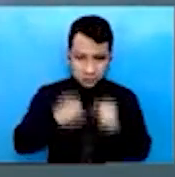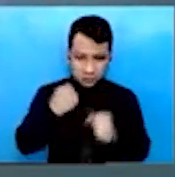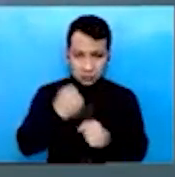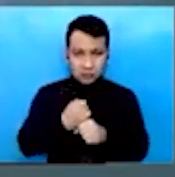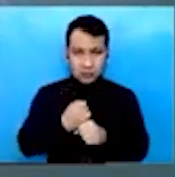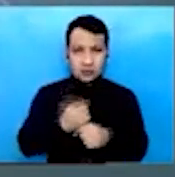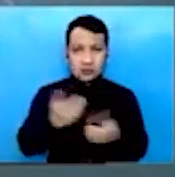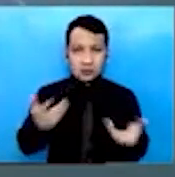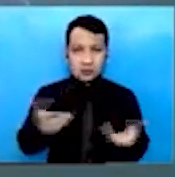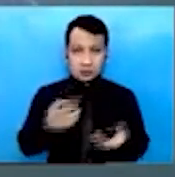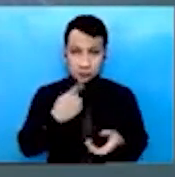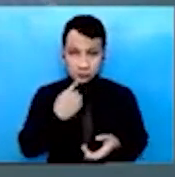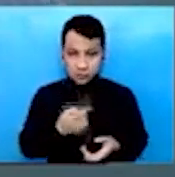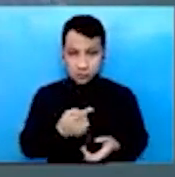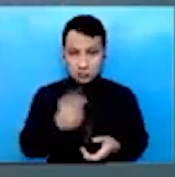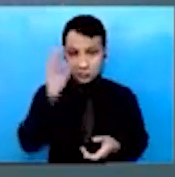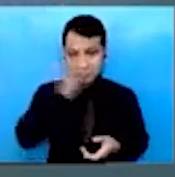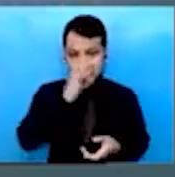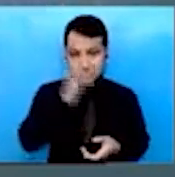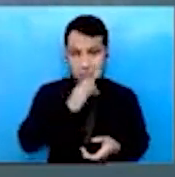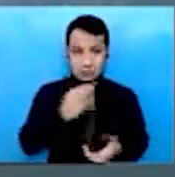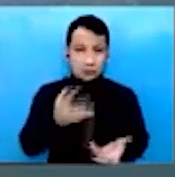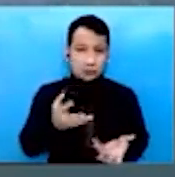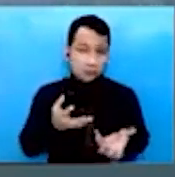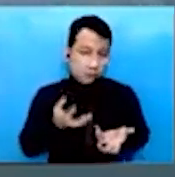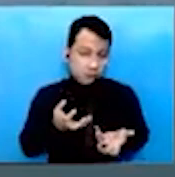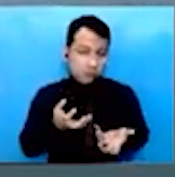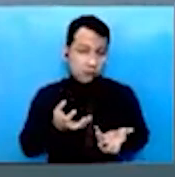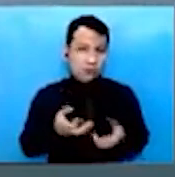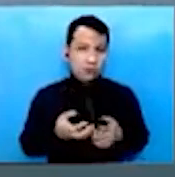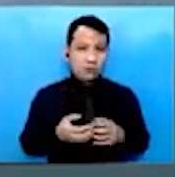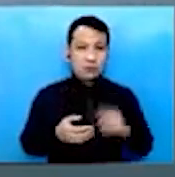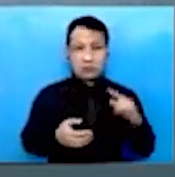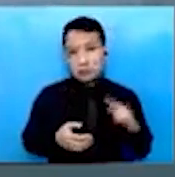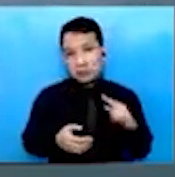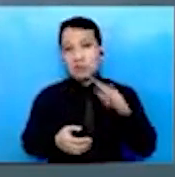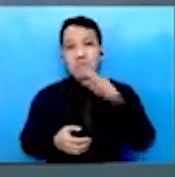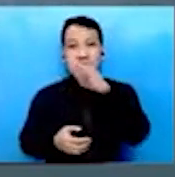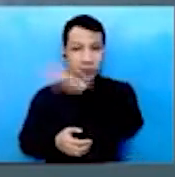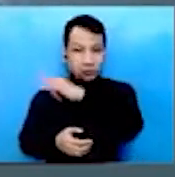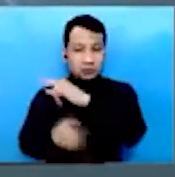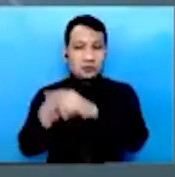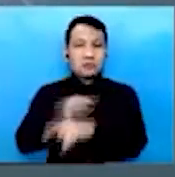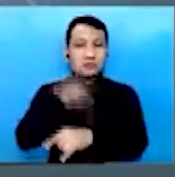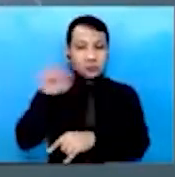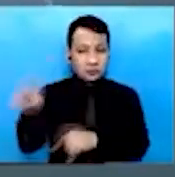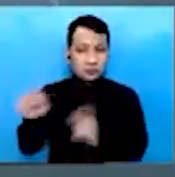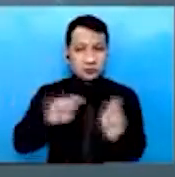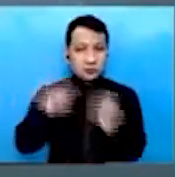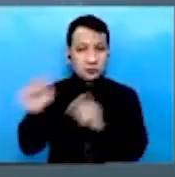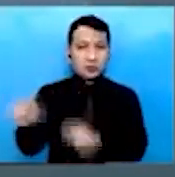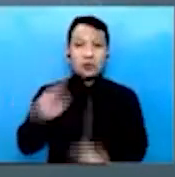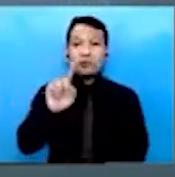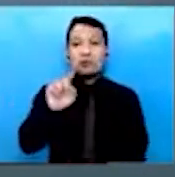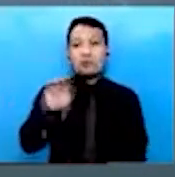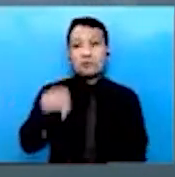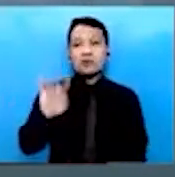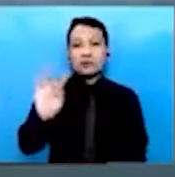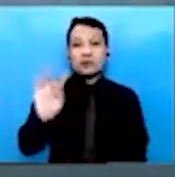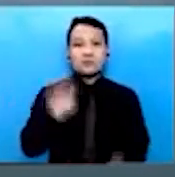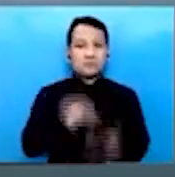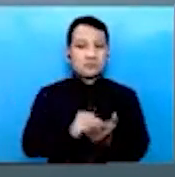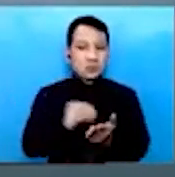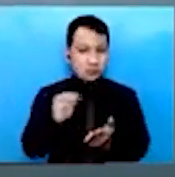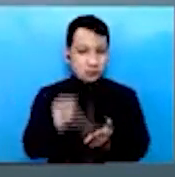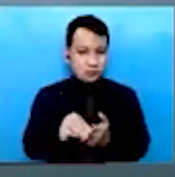ba namang Pinoy ang hindi maiinganyo na magkaroon ka ng 1.8 million sa